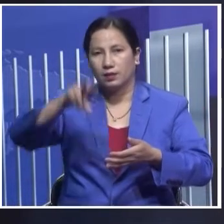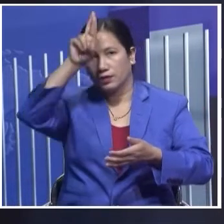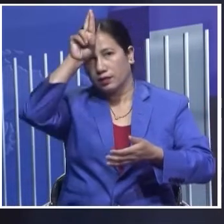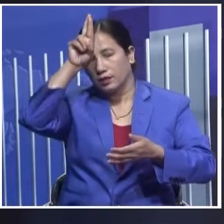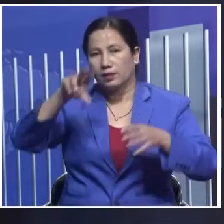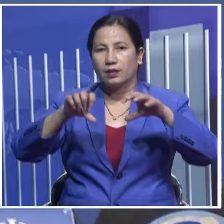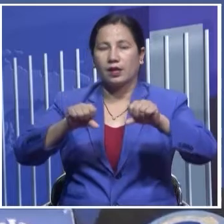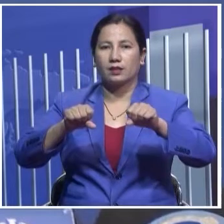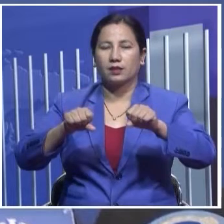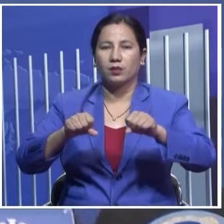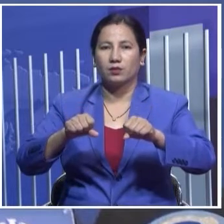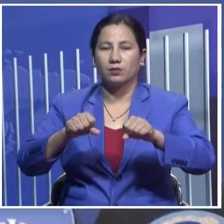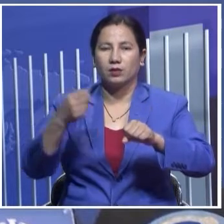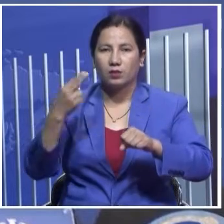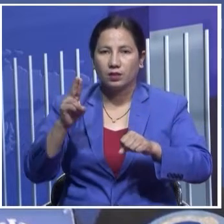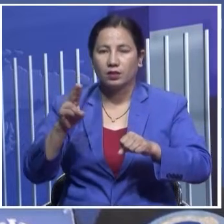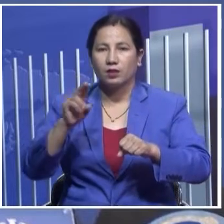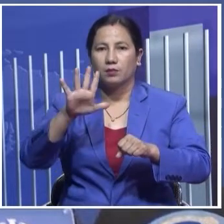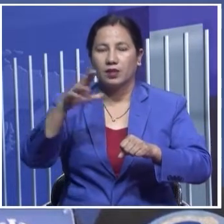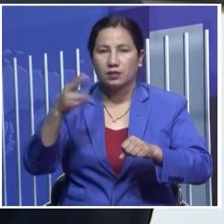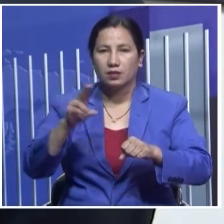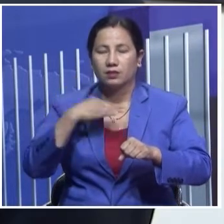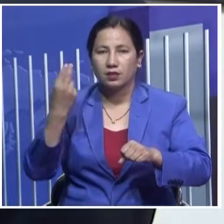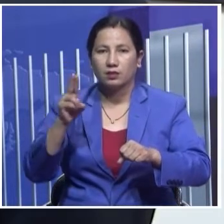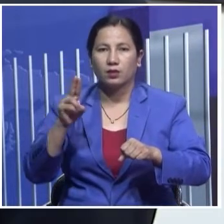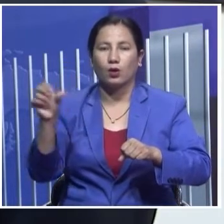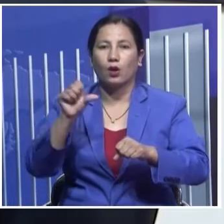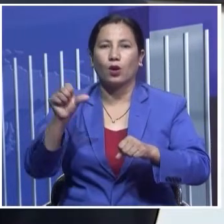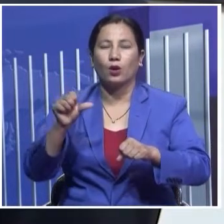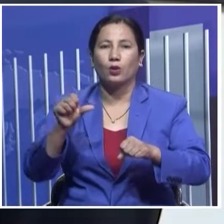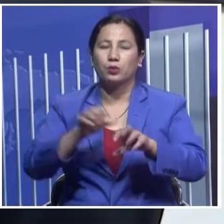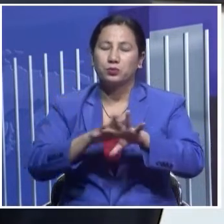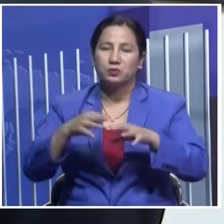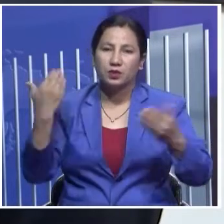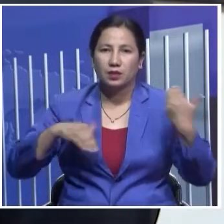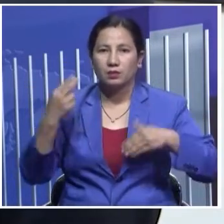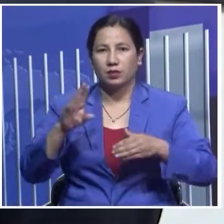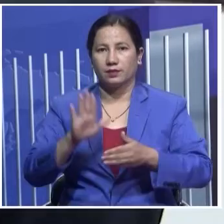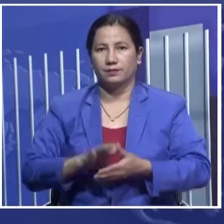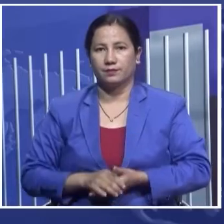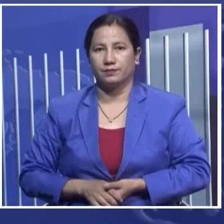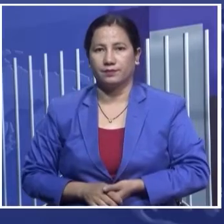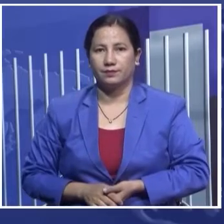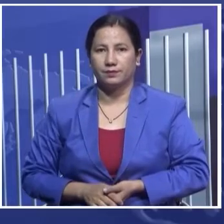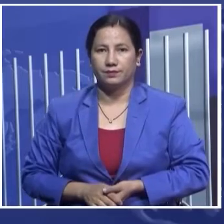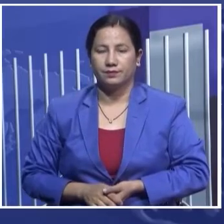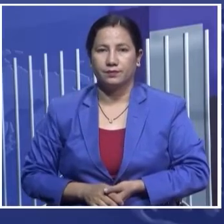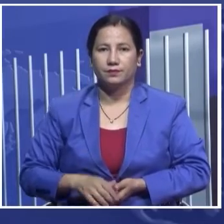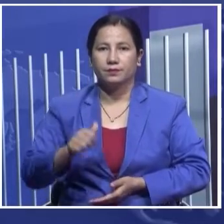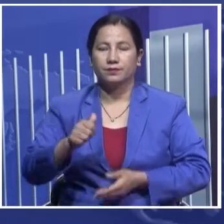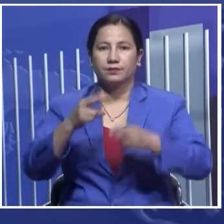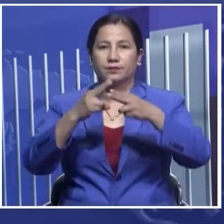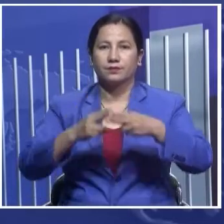यस्तै आक्रमणमा परेर 5 जनाको ज्यान गएको र अरू कैयौँ घाइते भएका थिए। अब